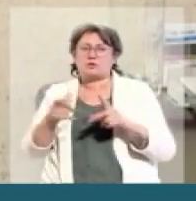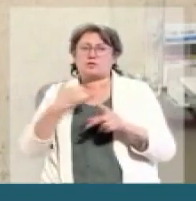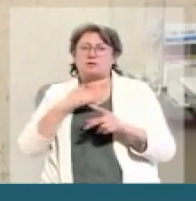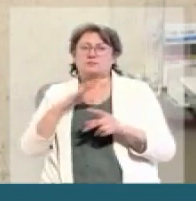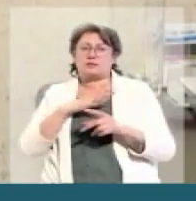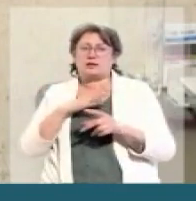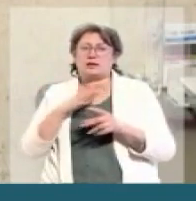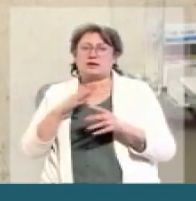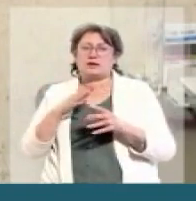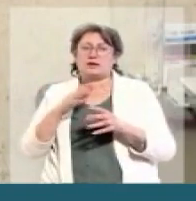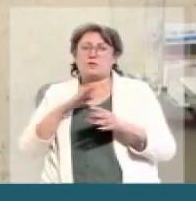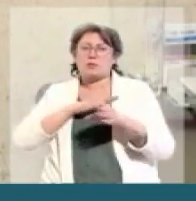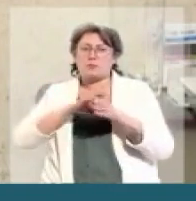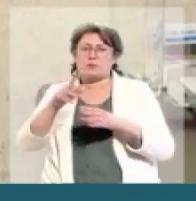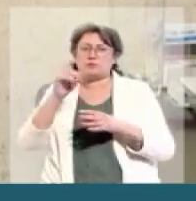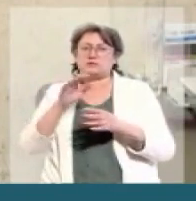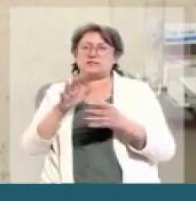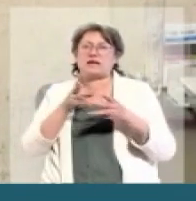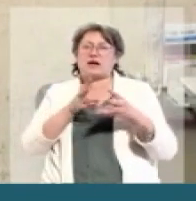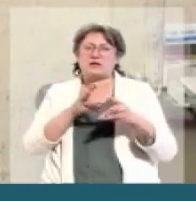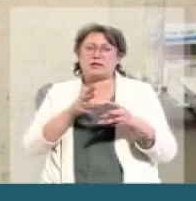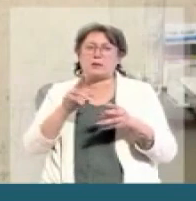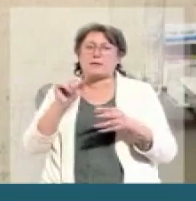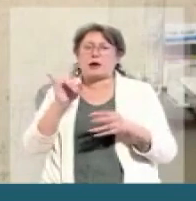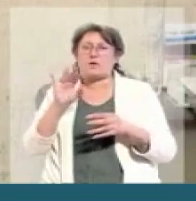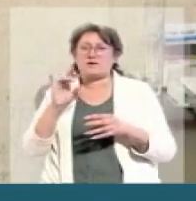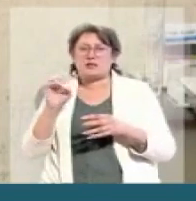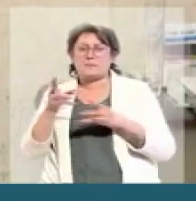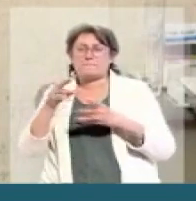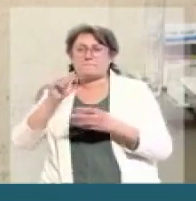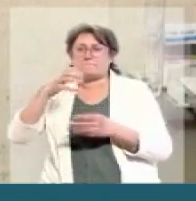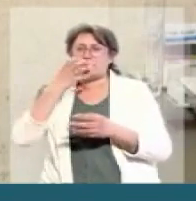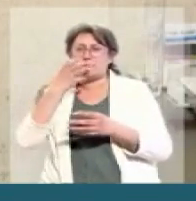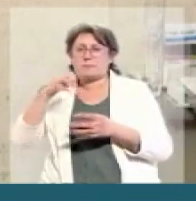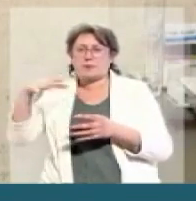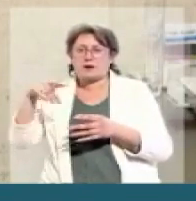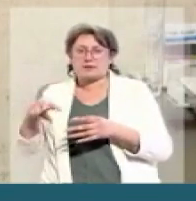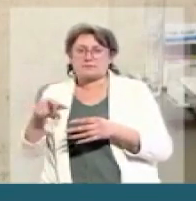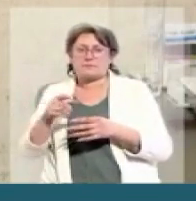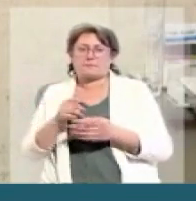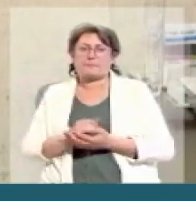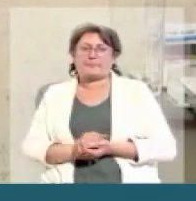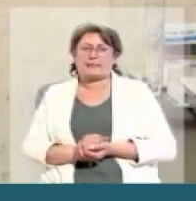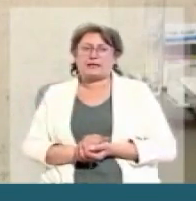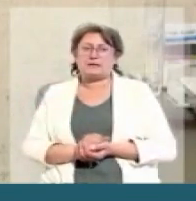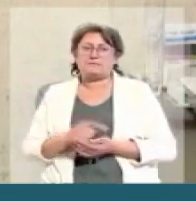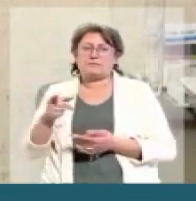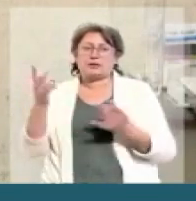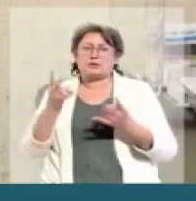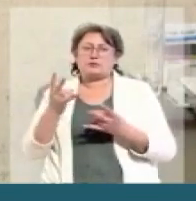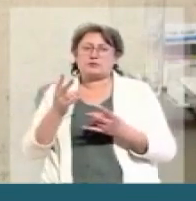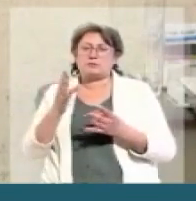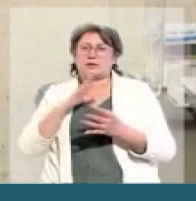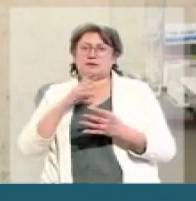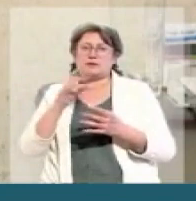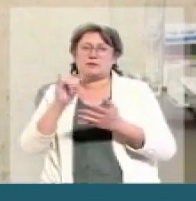были, конечно, полноценно работали у нас водогрейные котлы. Паровые котлы у нас периодически мы приостанавливали, потому что это в рамках пусклоночных работ необходимо было